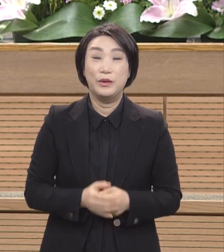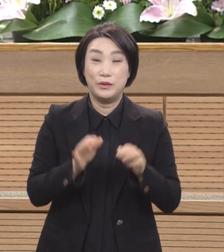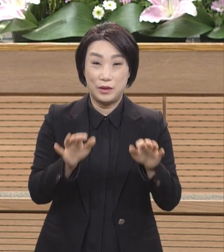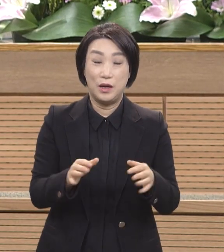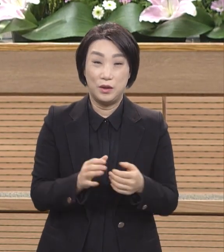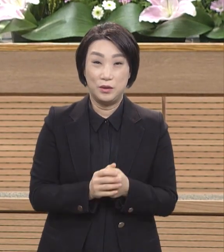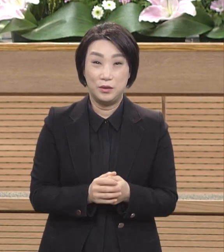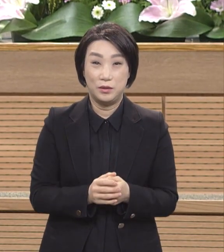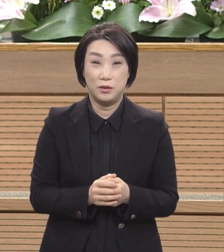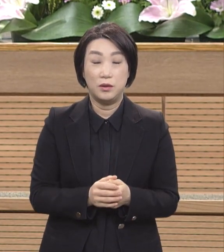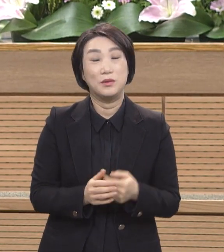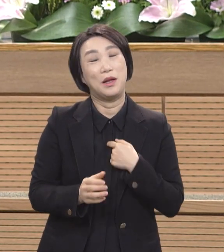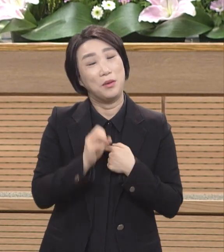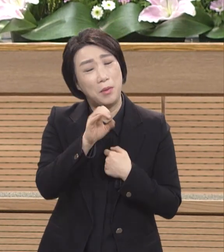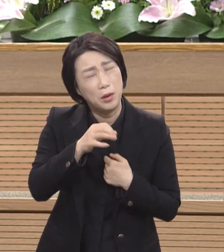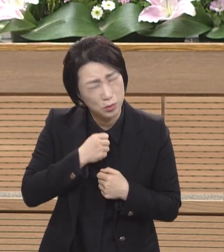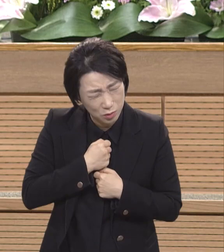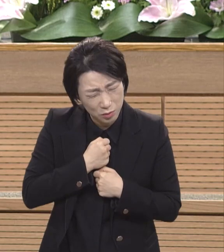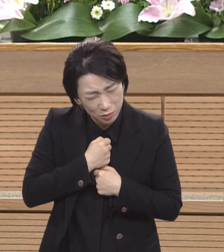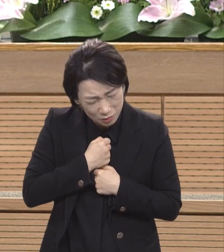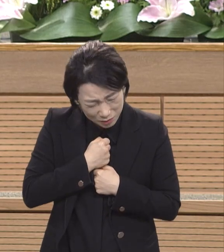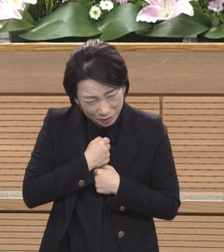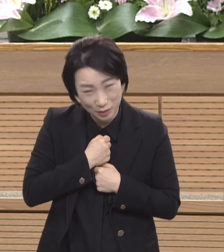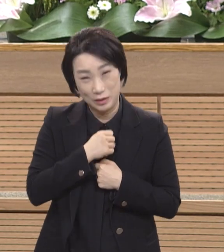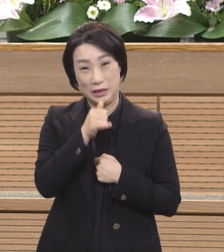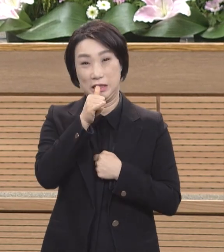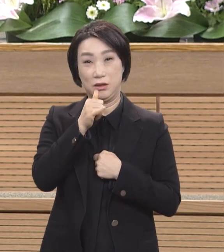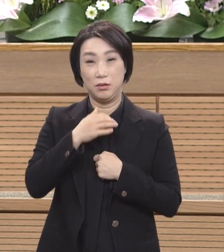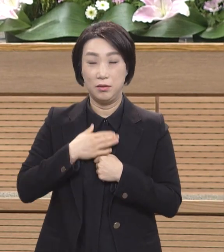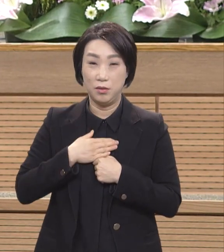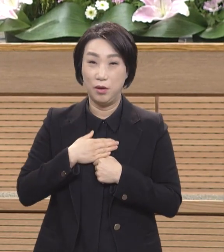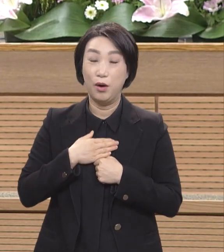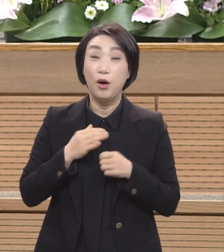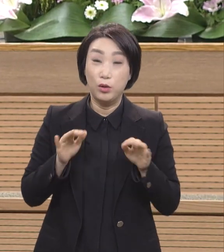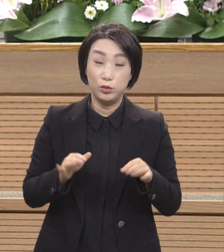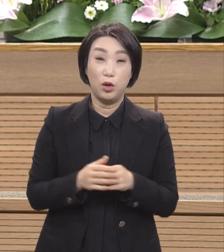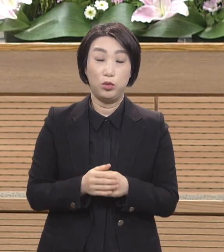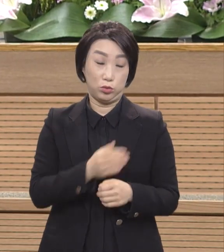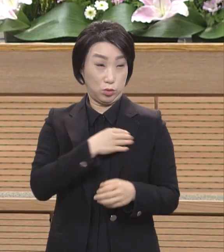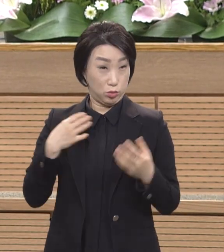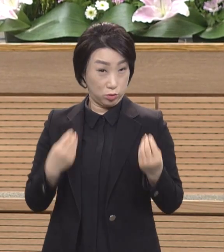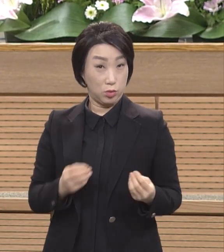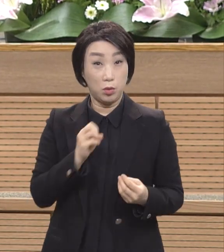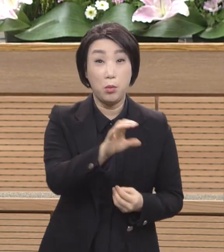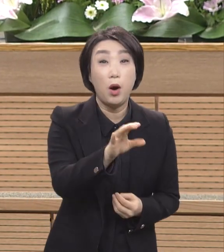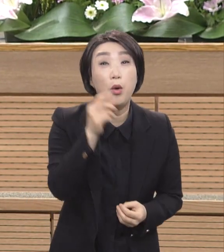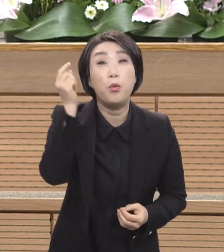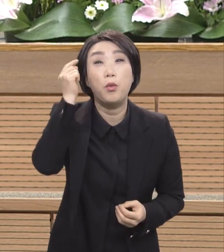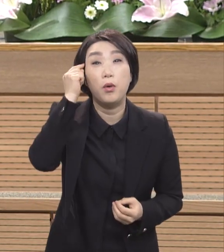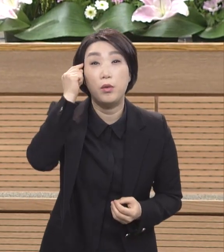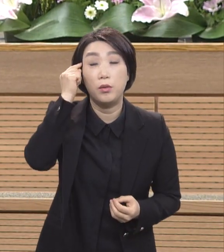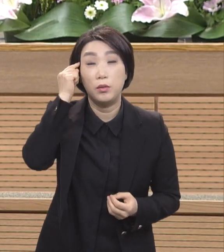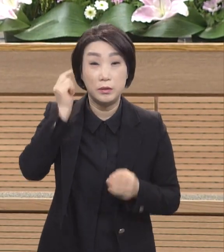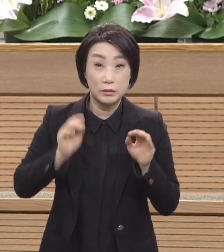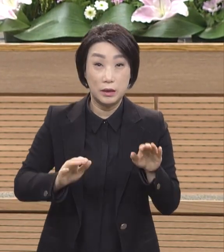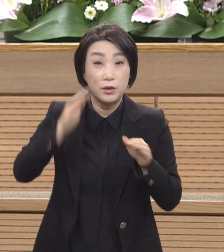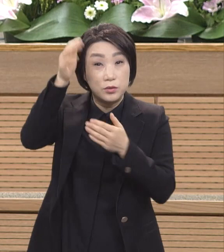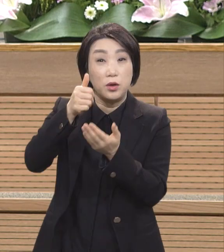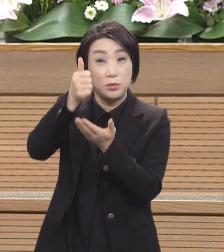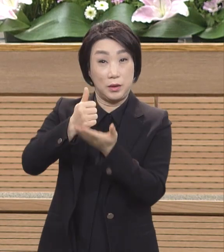굉장히 말도 조심하지만은 뭐 자신 있게 말하는 것은